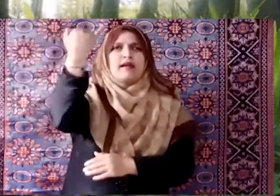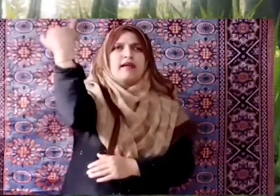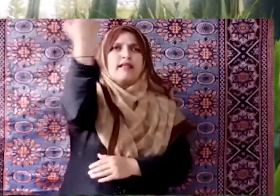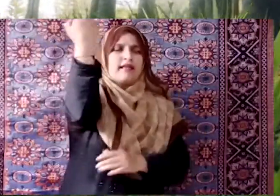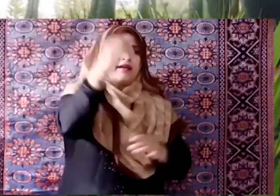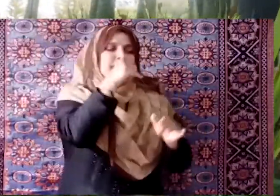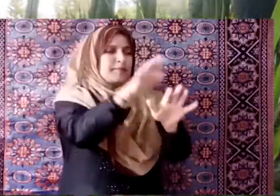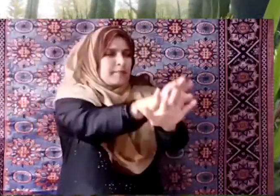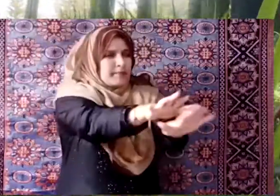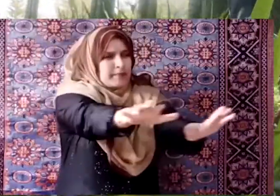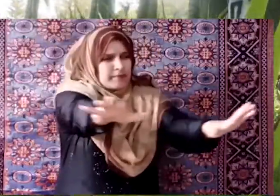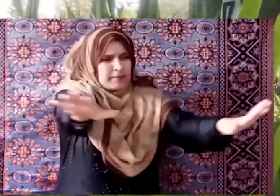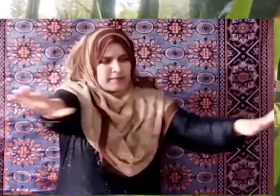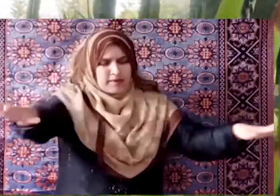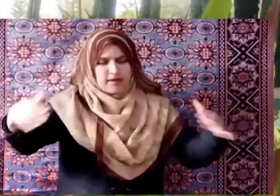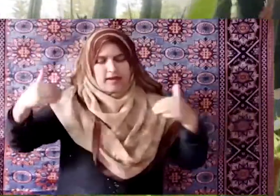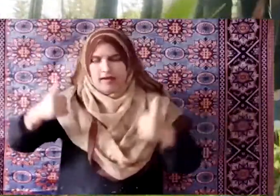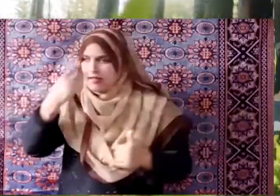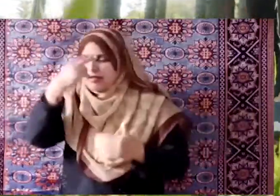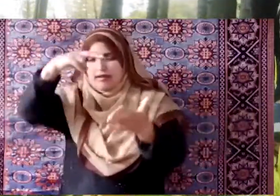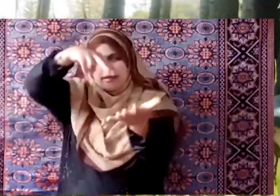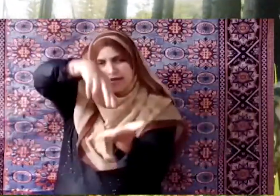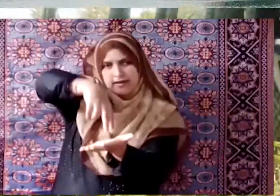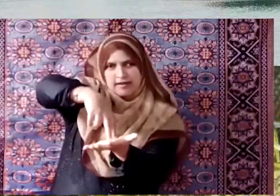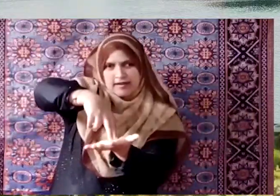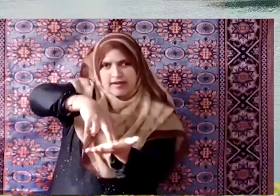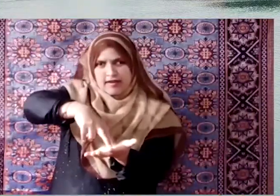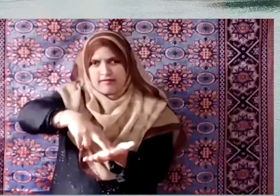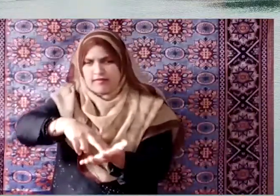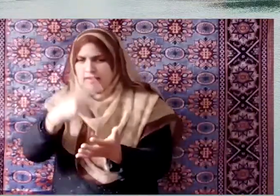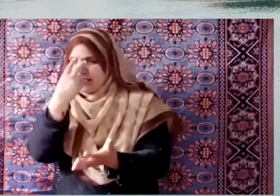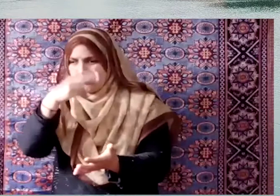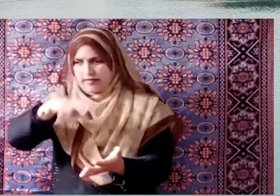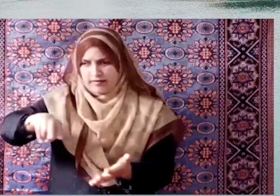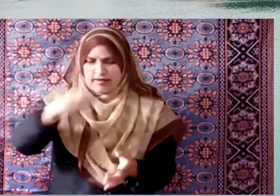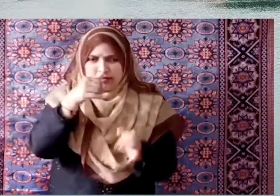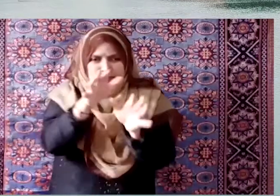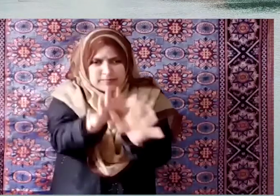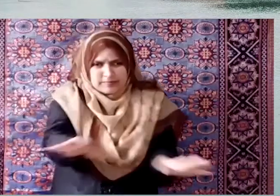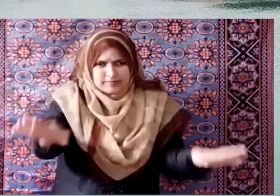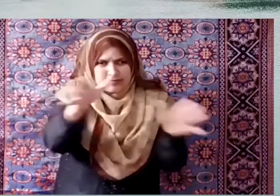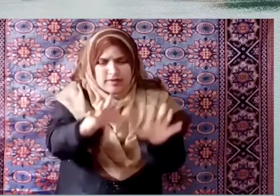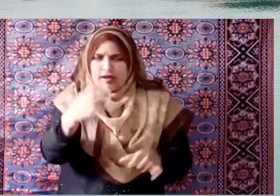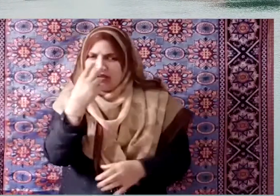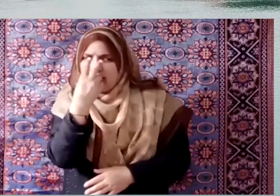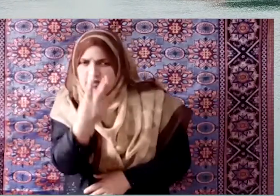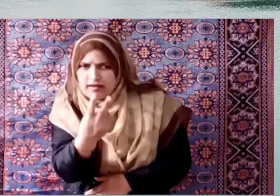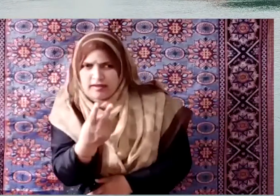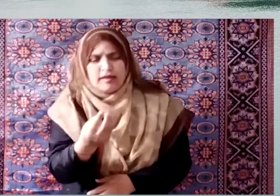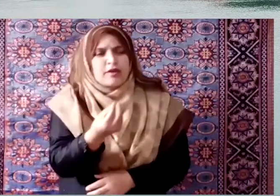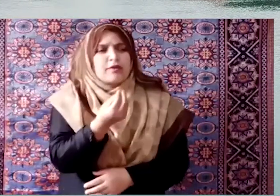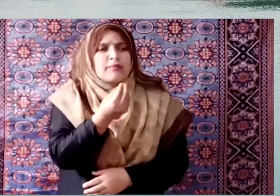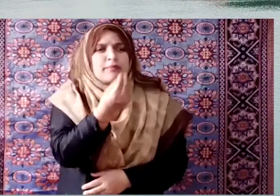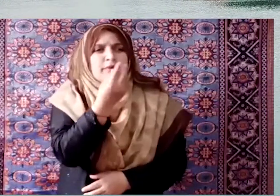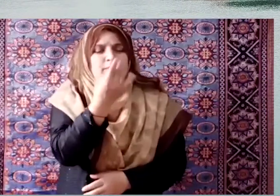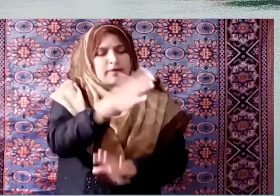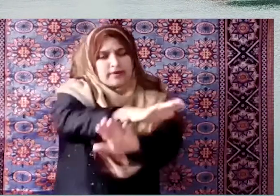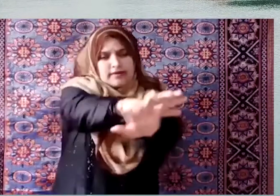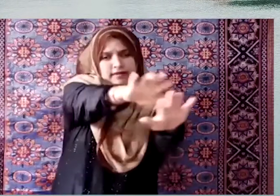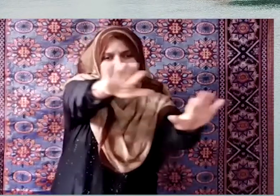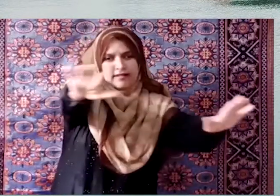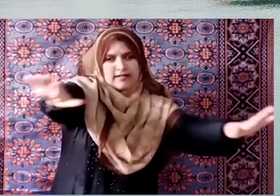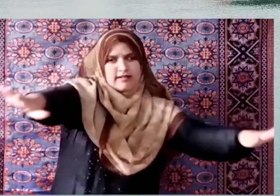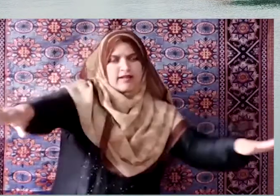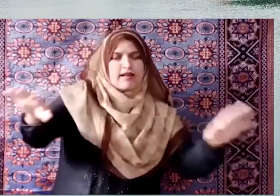سفر کرتا ہوا جب وہ دریائے چناب کے کنارے پہنچا تو اسے ایک آراستہ کشتی دکھائی دی، جس میں پھولوں